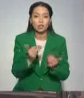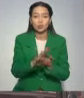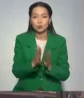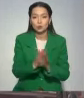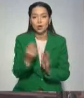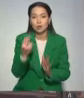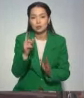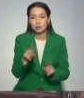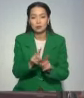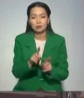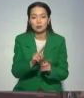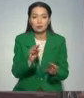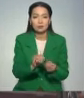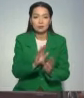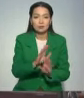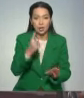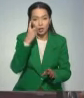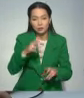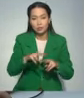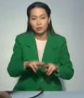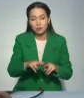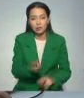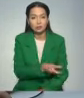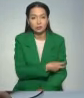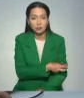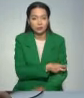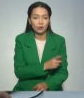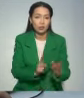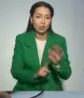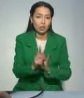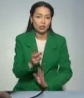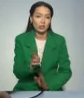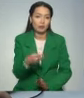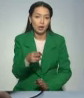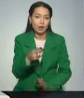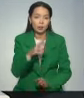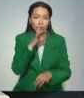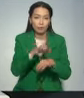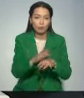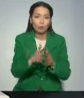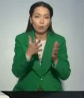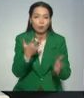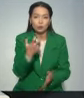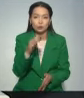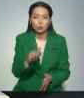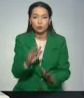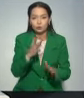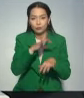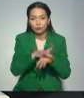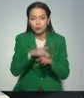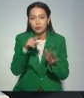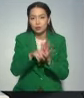в Астане также нестабильно отметились столичные сам врачи сначала декабря выявлено более 300 случаев среди них 167